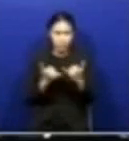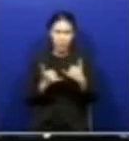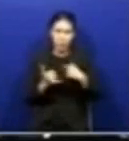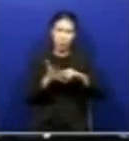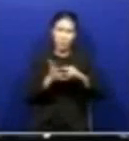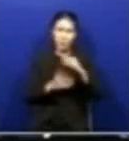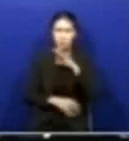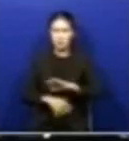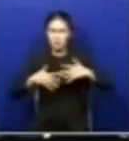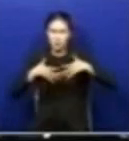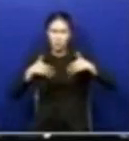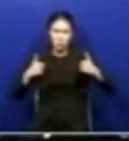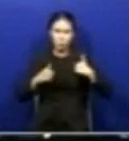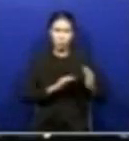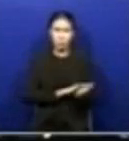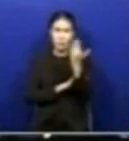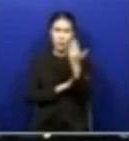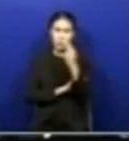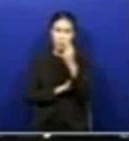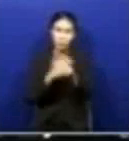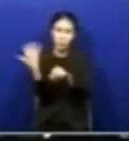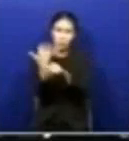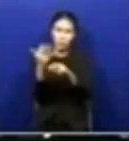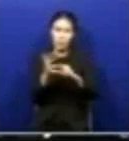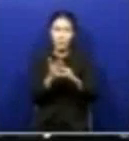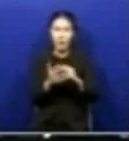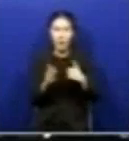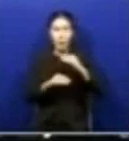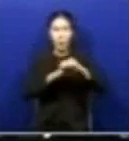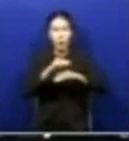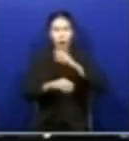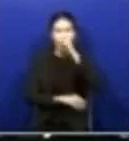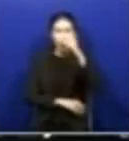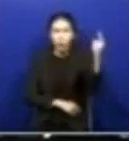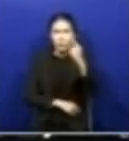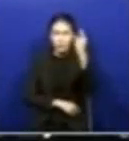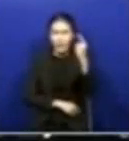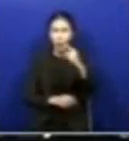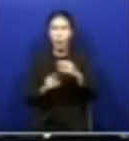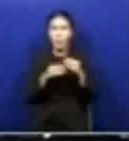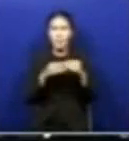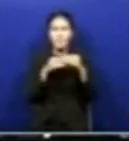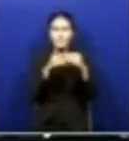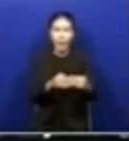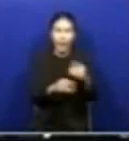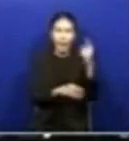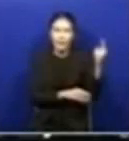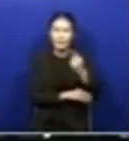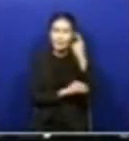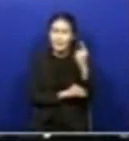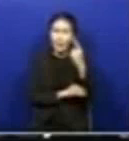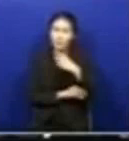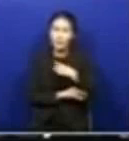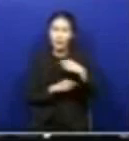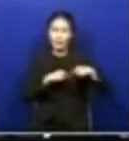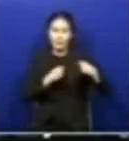ากท่านประธานตอนเช้าผมดูทีวีโครงการทดลองเที่ยวโครงการนำเที่ยวโครงการทดลองให้ฝันกำลังใ